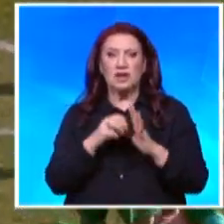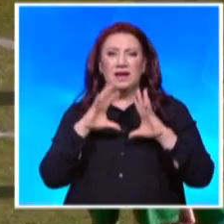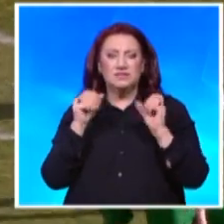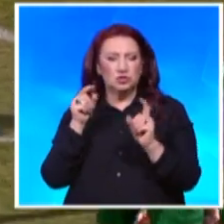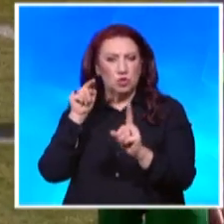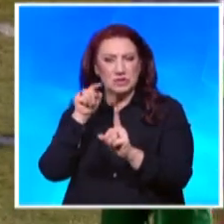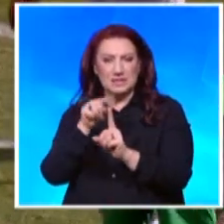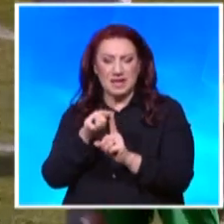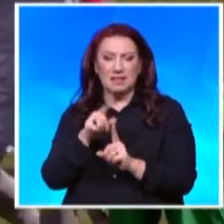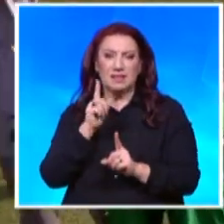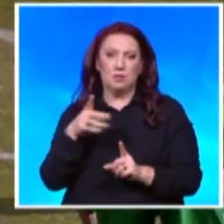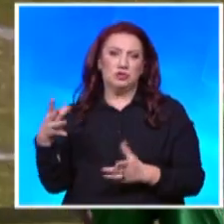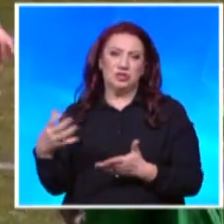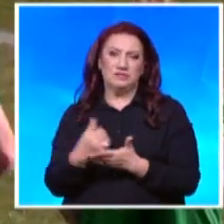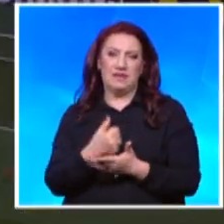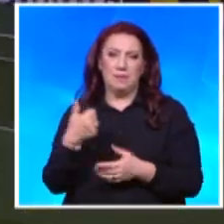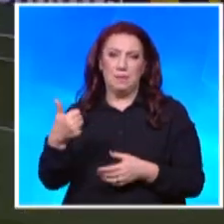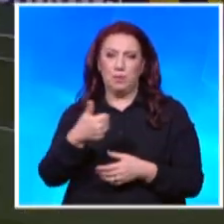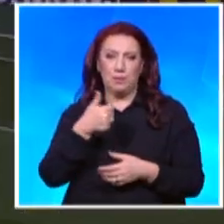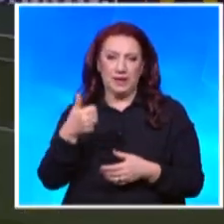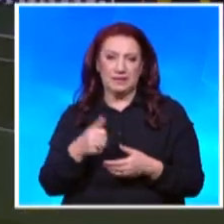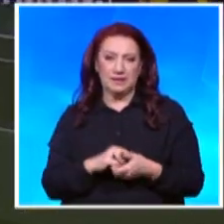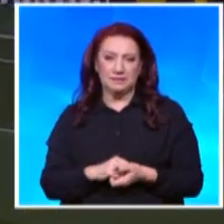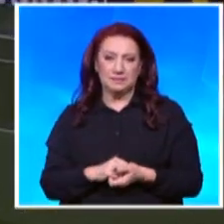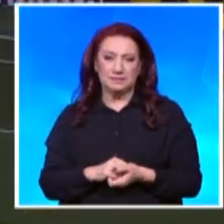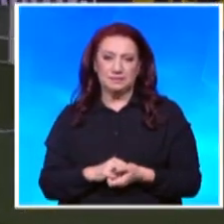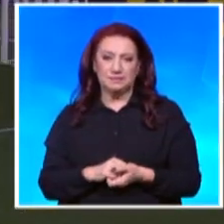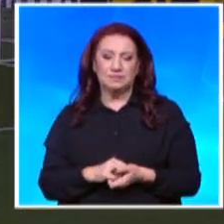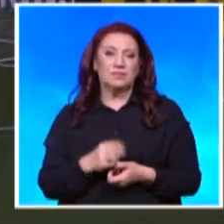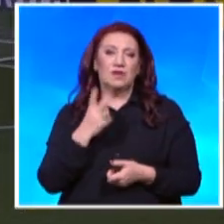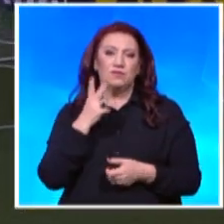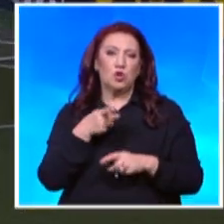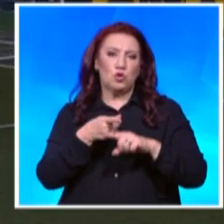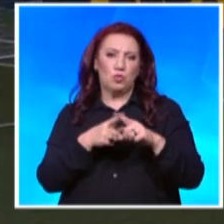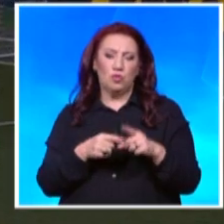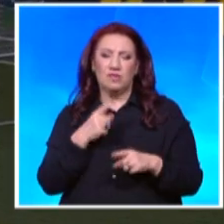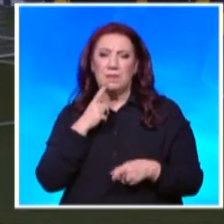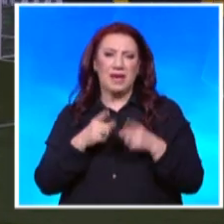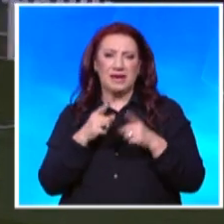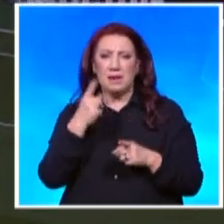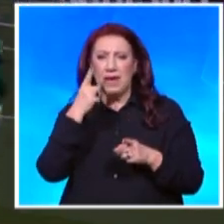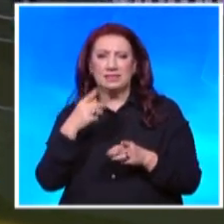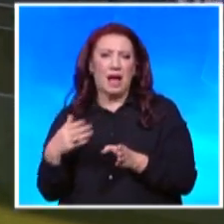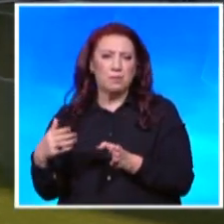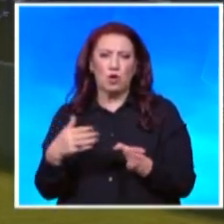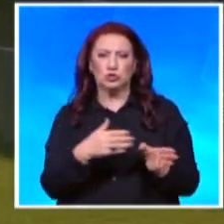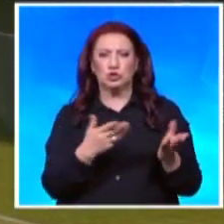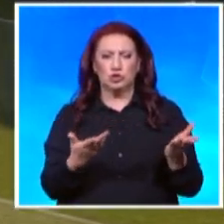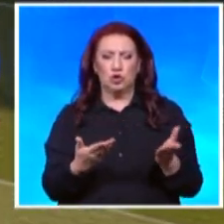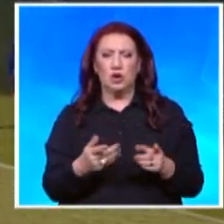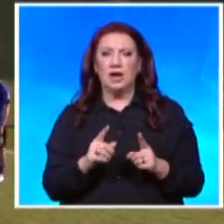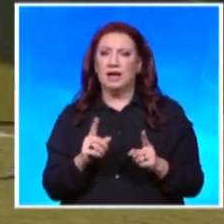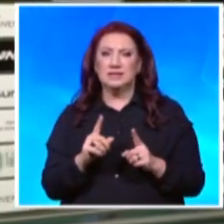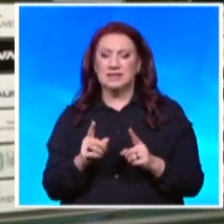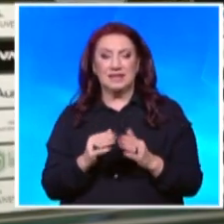добутаме до победата. Второто по време вече беше само в една посока, за да не евентуално да не се увеличи разликата